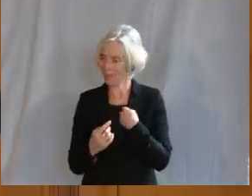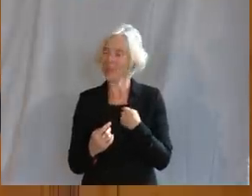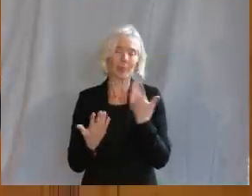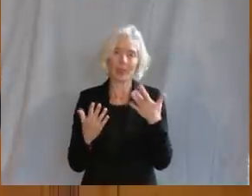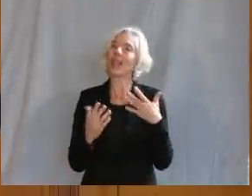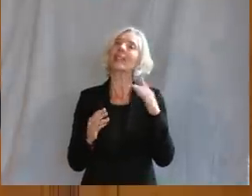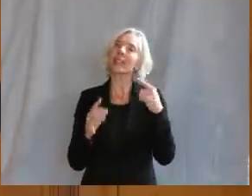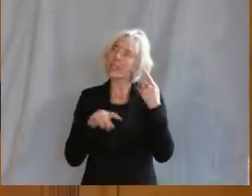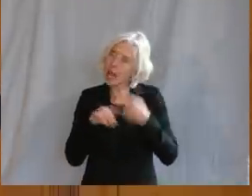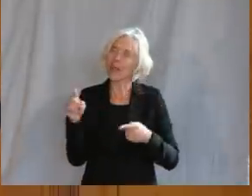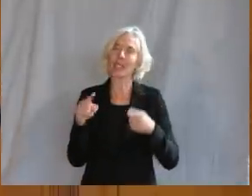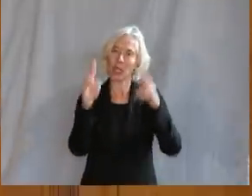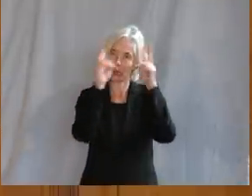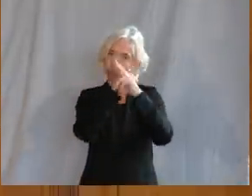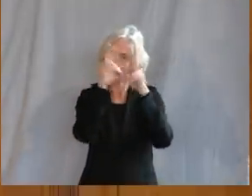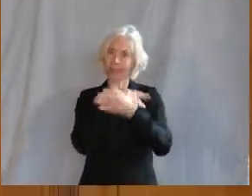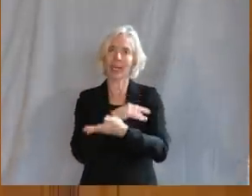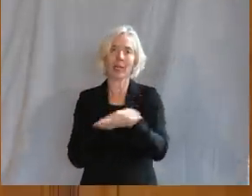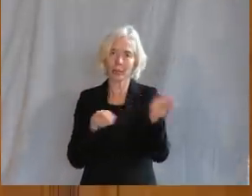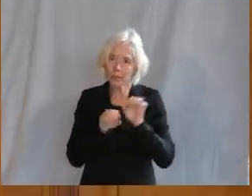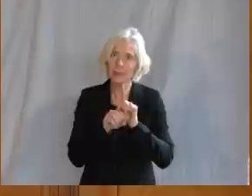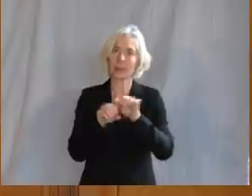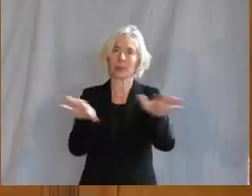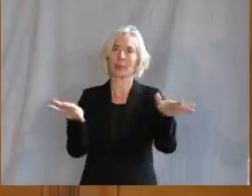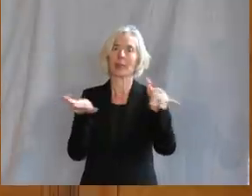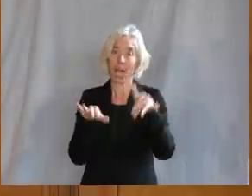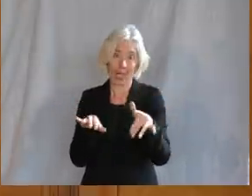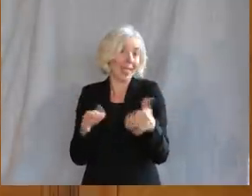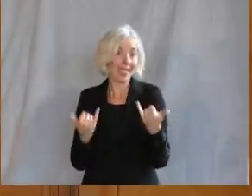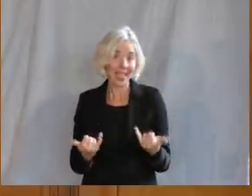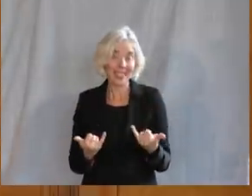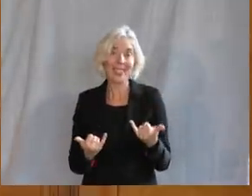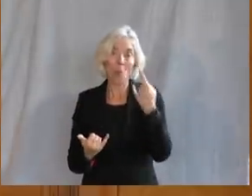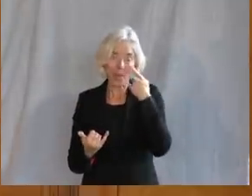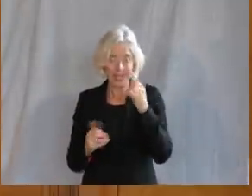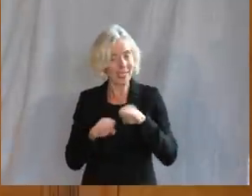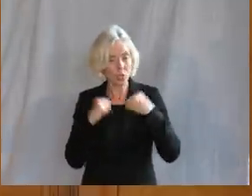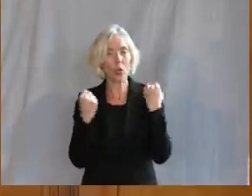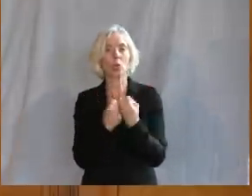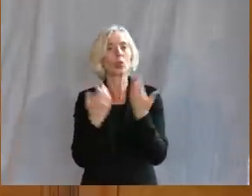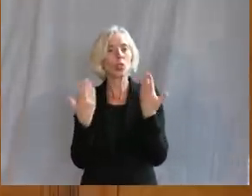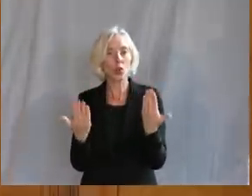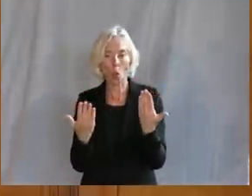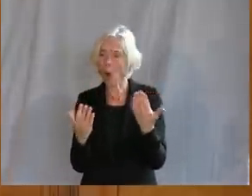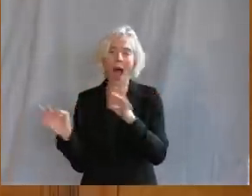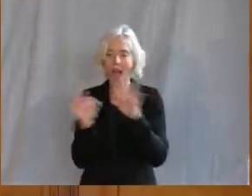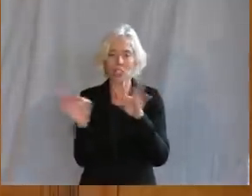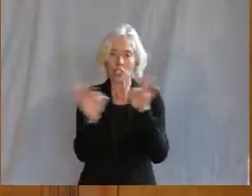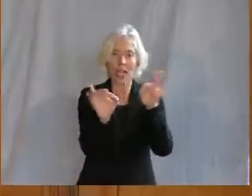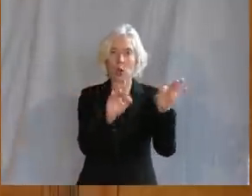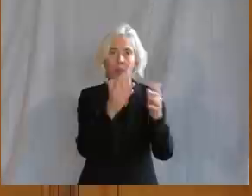Bereich, aber allein die Tatsache, dass wir uns jetzt hier wiederfinden mit diesen hohen Zahlen, deutet darauf hin, dass es tatsächlich in den